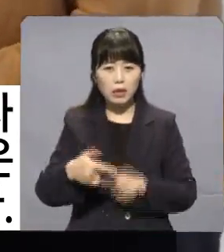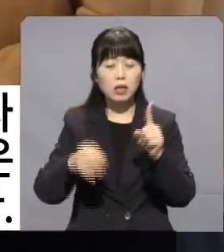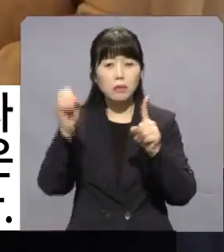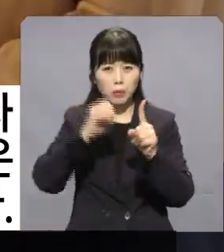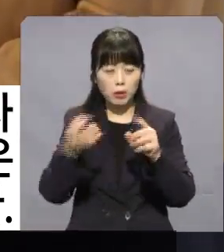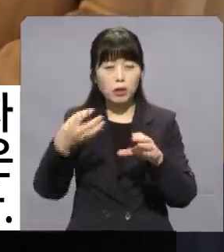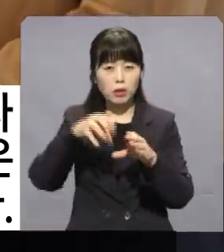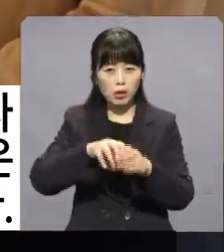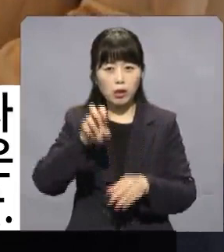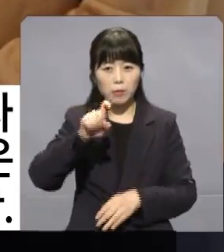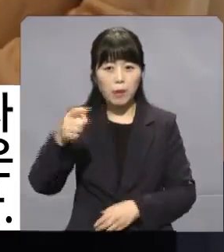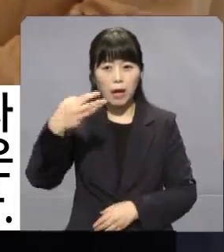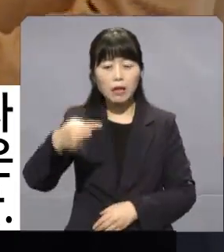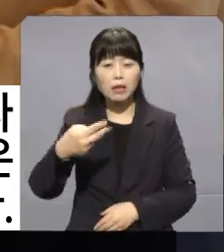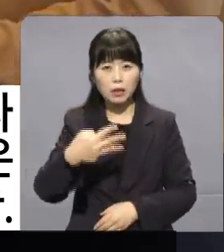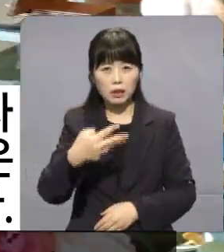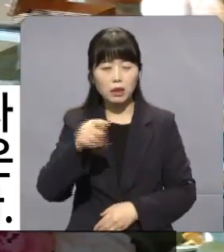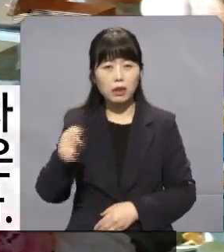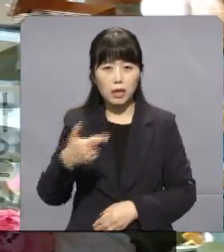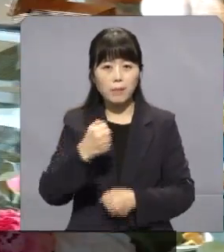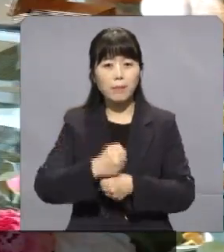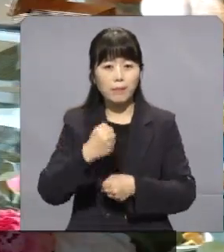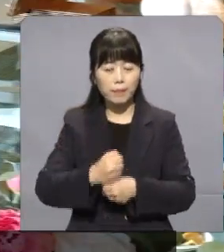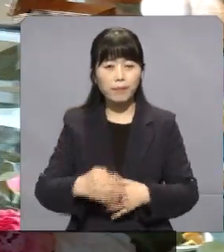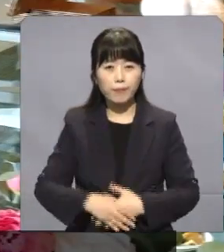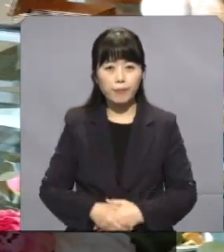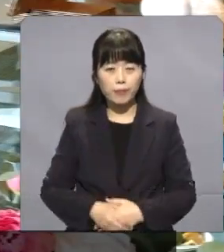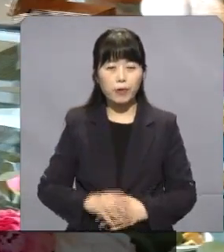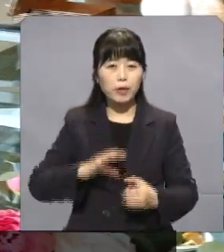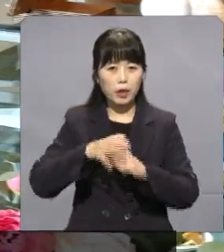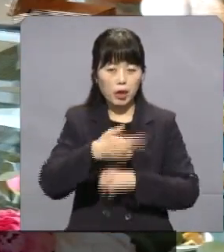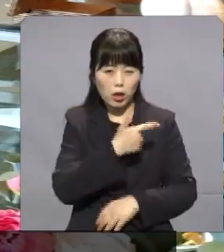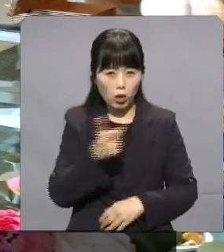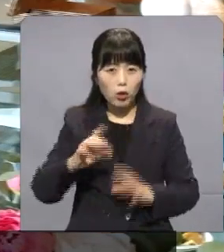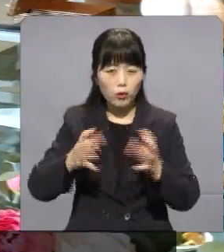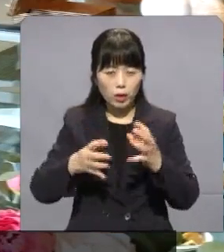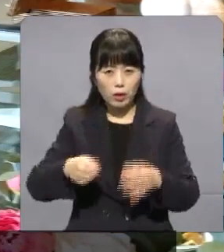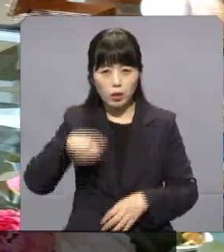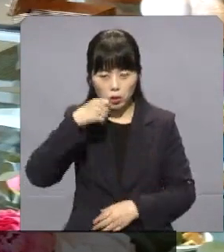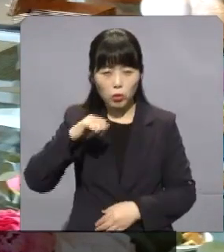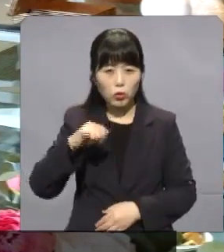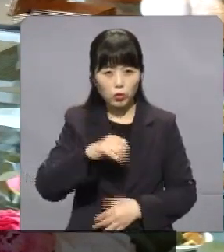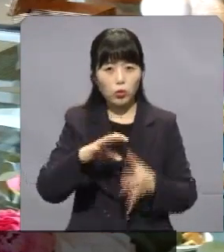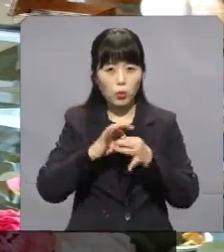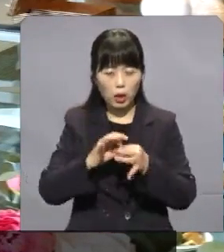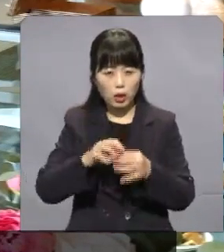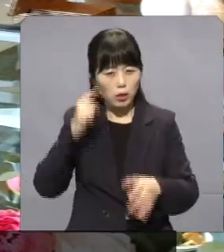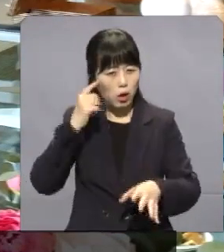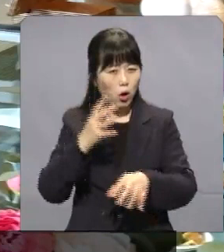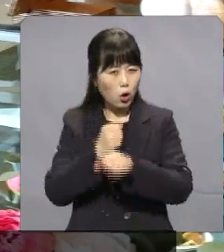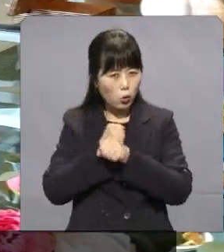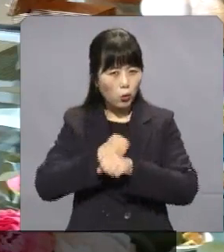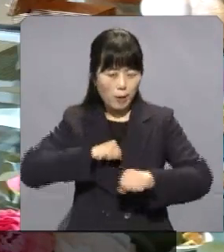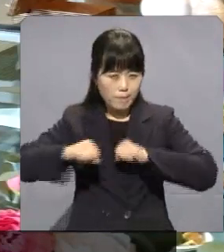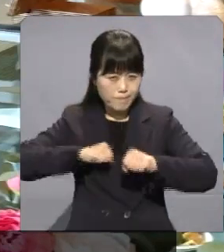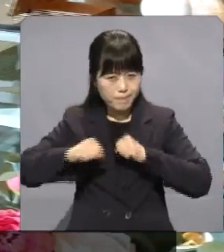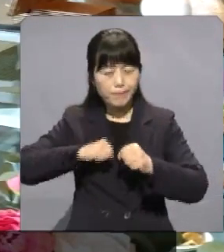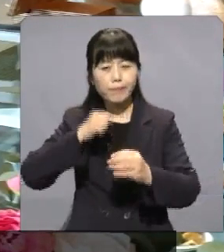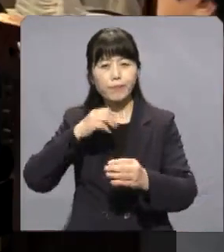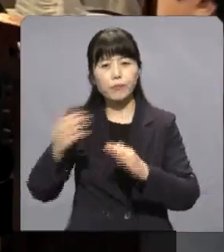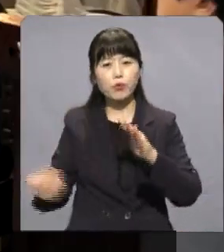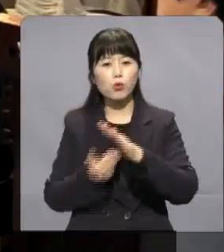있는 되게 그 마들렌이에요. 세계 여러 나라에서 식용곤충 관련 연구가 활발하게 이루어지고